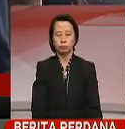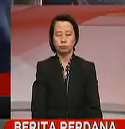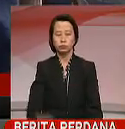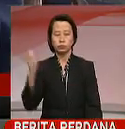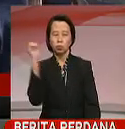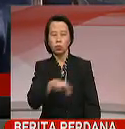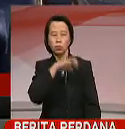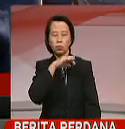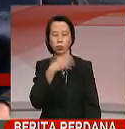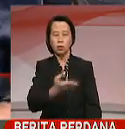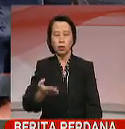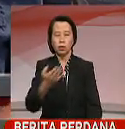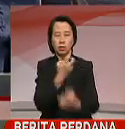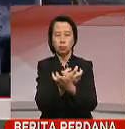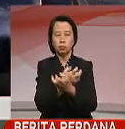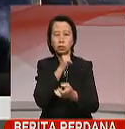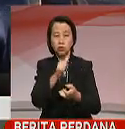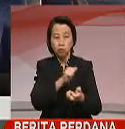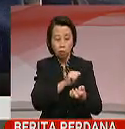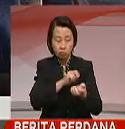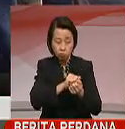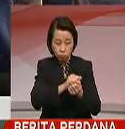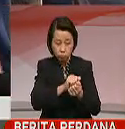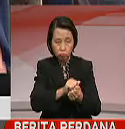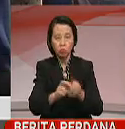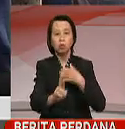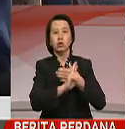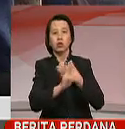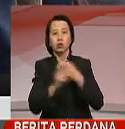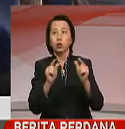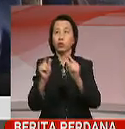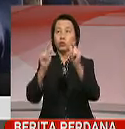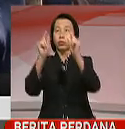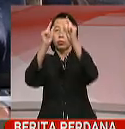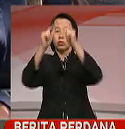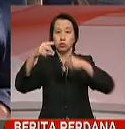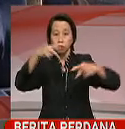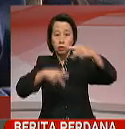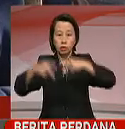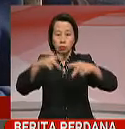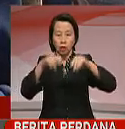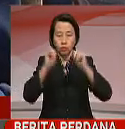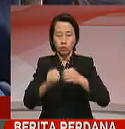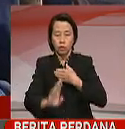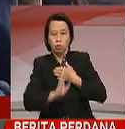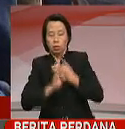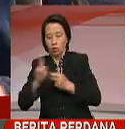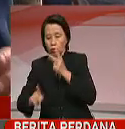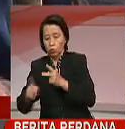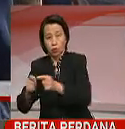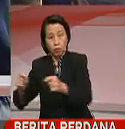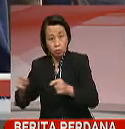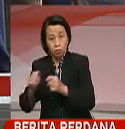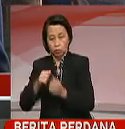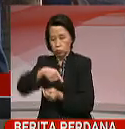Pembuangan sisa toksin tidak terawat ini berisiko menghasilkan gas dan tindak balas kimia sekaligus mengancam penduduk setempat dan